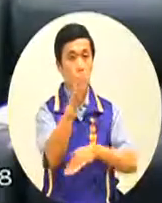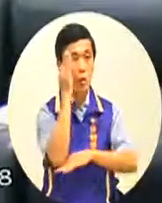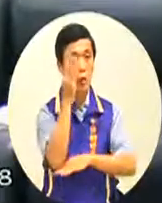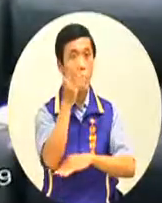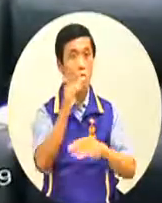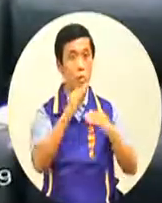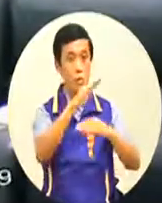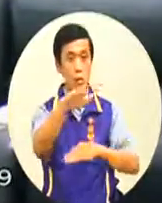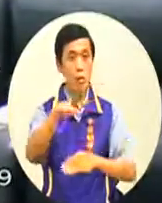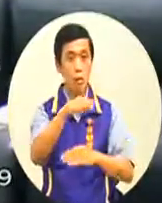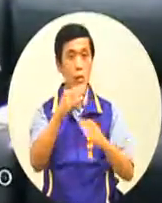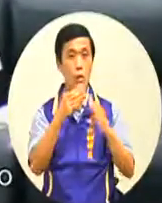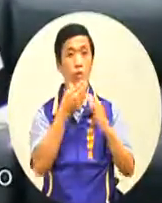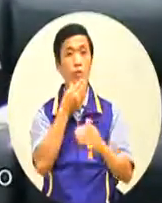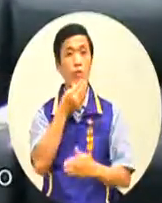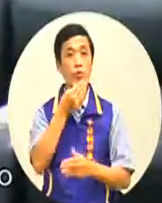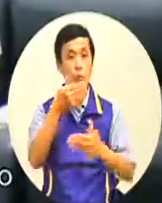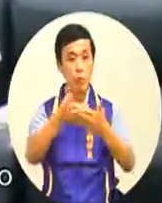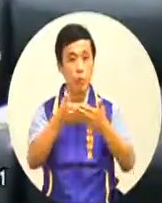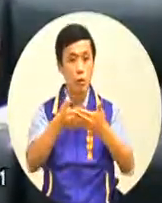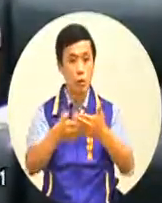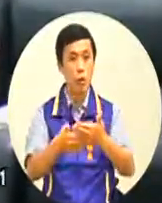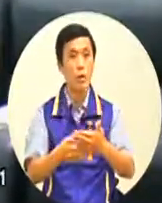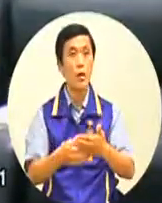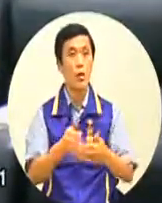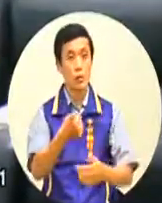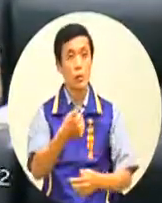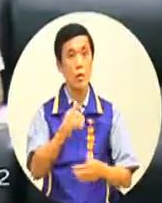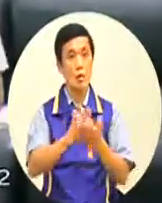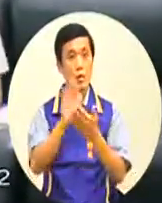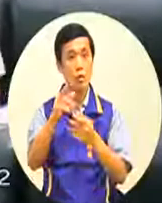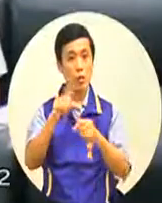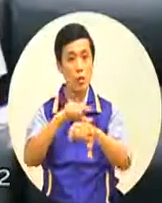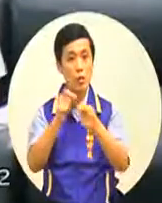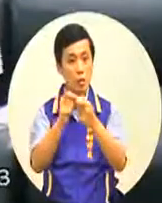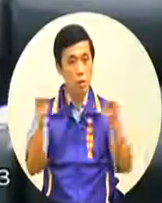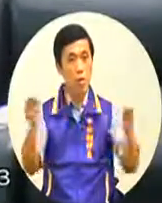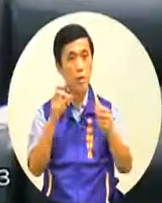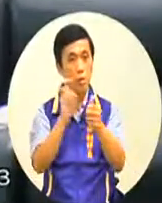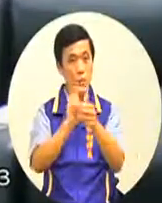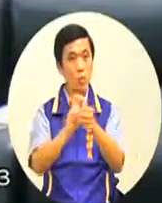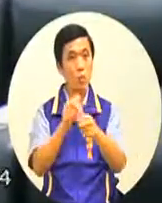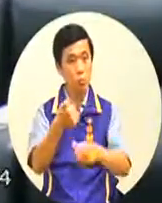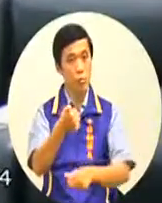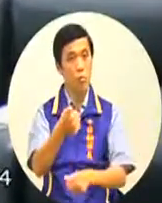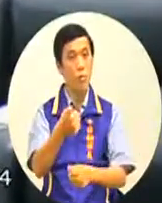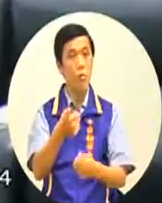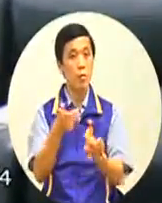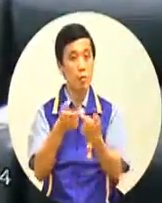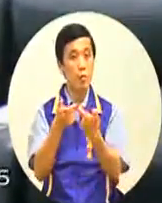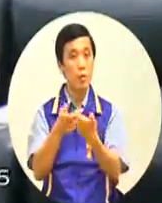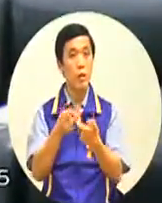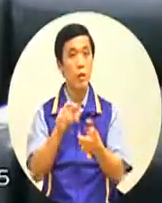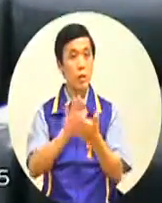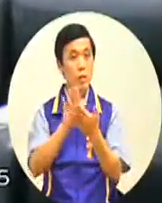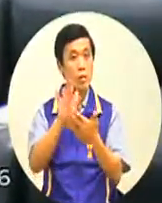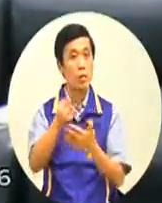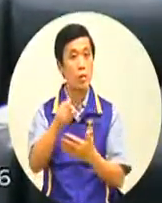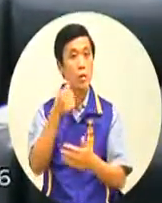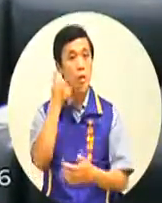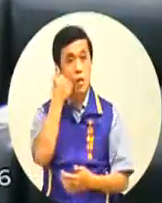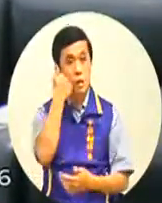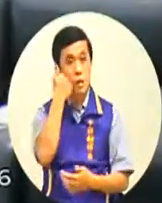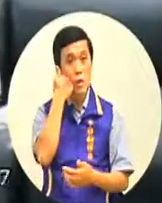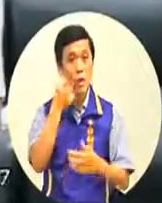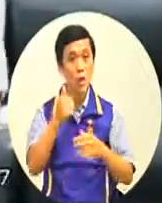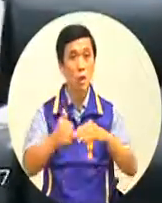啊，我们未来才有能力去做长照啊。啊，不，现在大家都只拿不给，啊，那医疗那的小编的稳住，这也很难。这谁来以